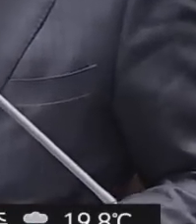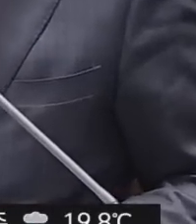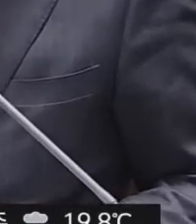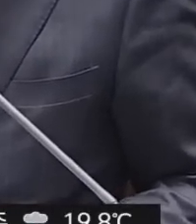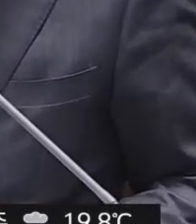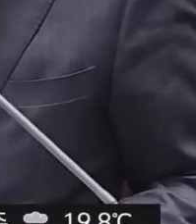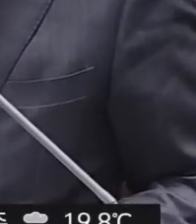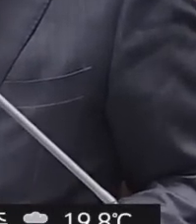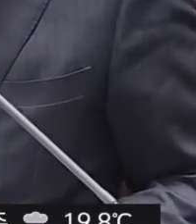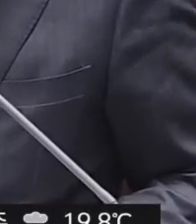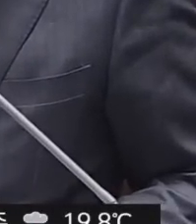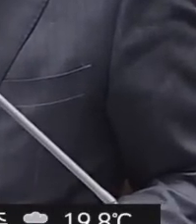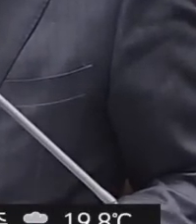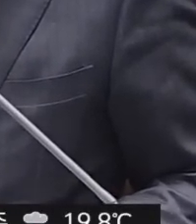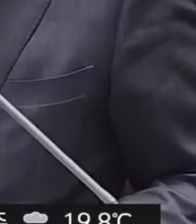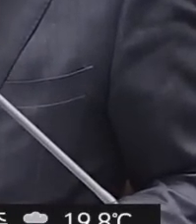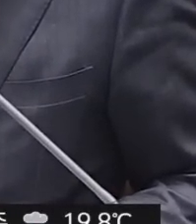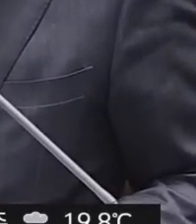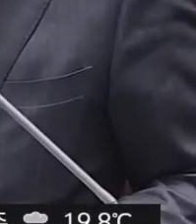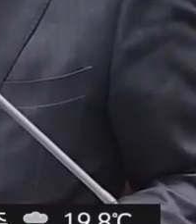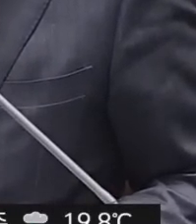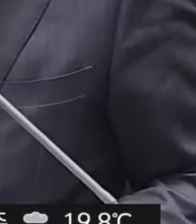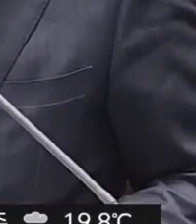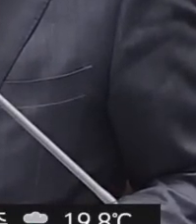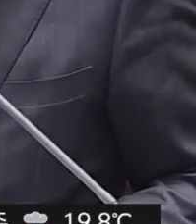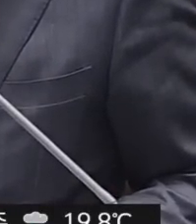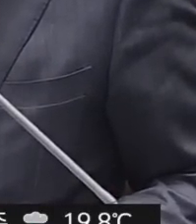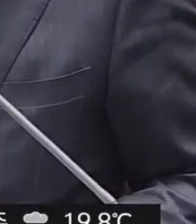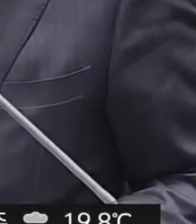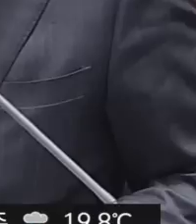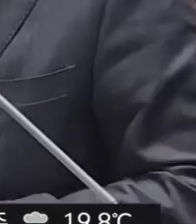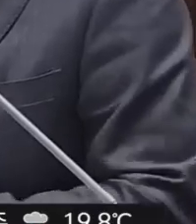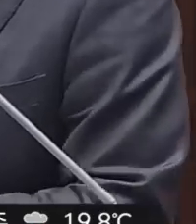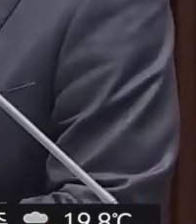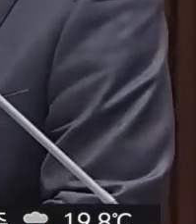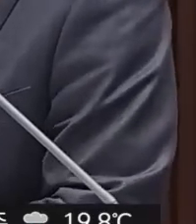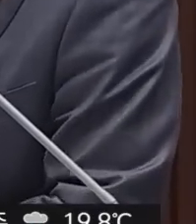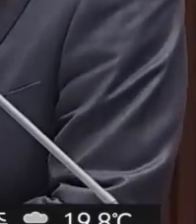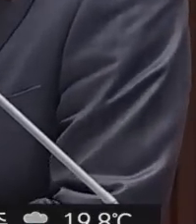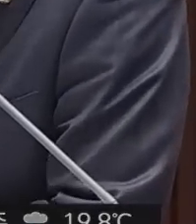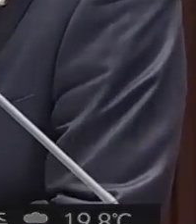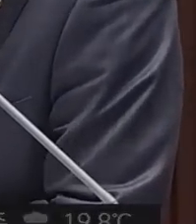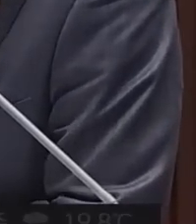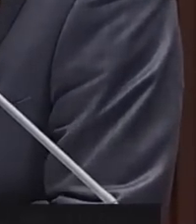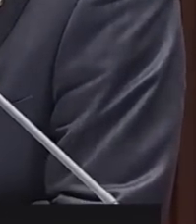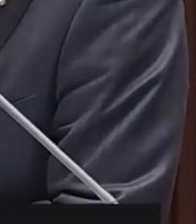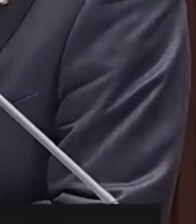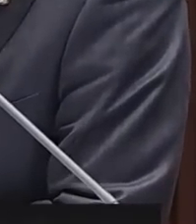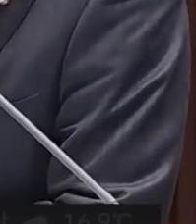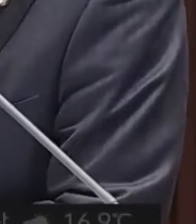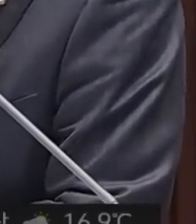장관이 이끄는 검찰을 보니까 우리 한동훈 장관의 애창곡은 김수희의